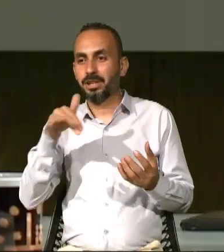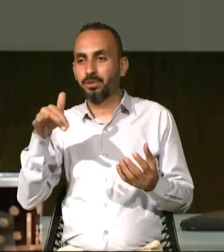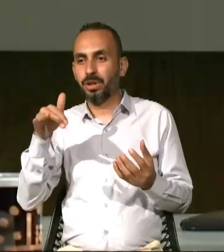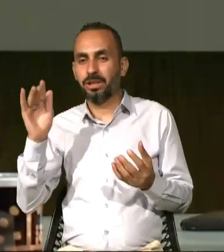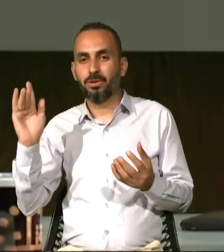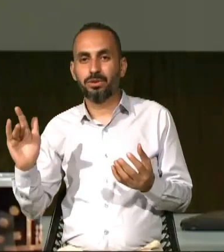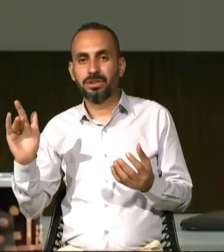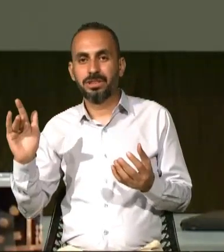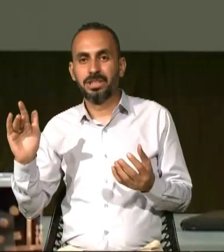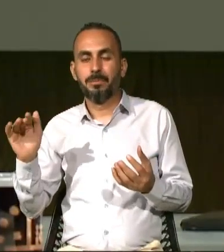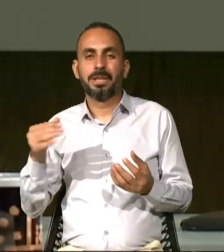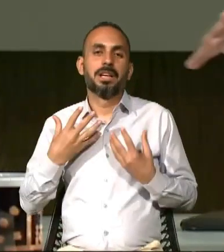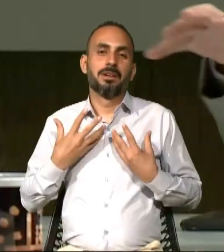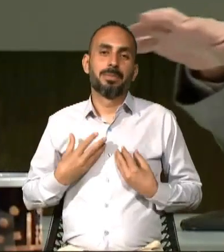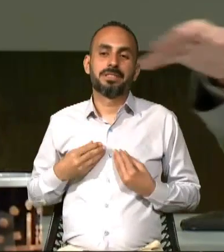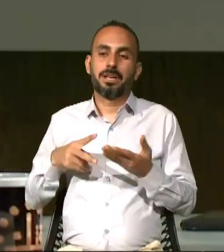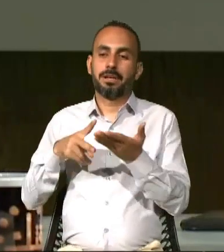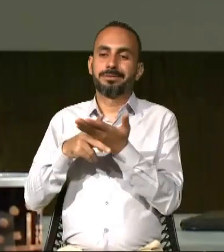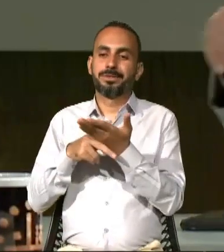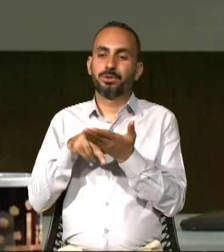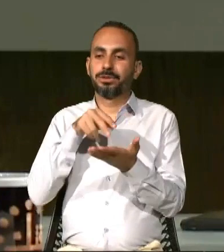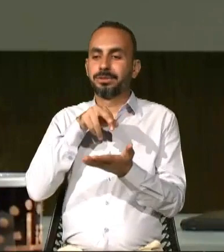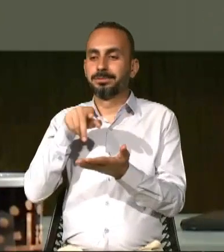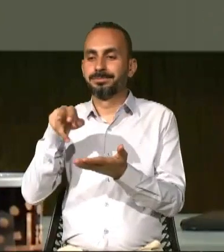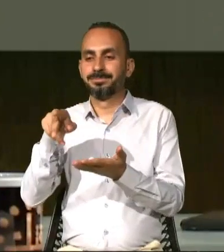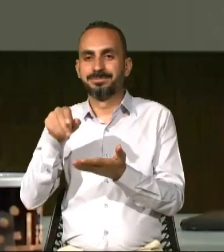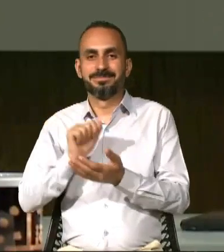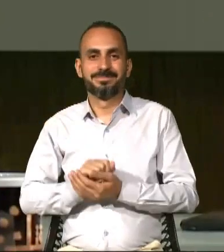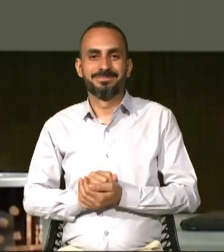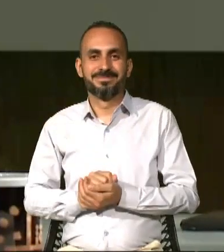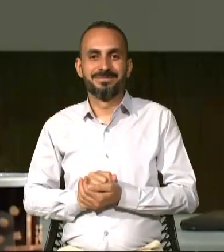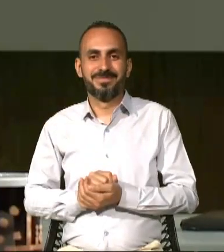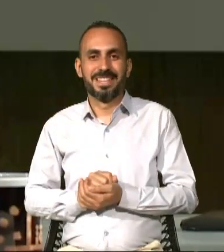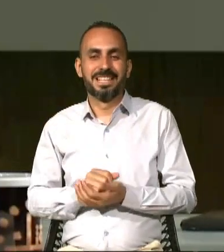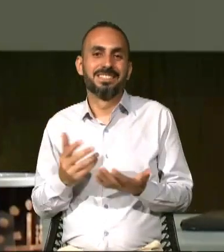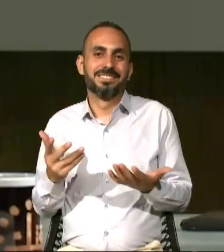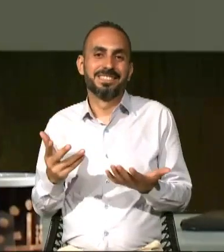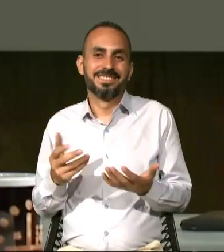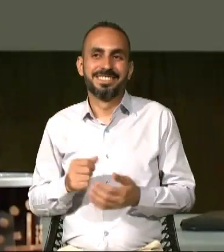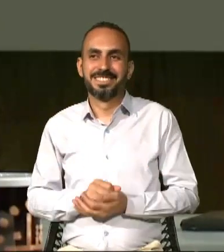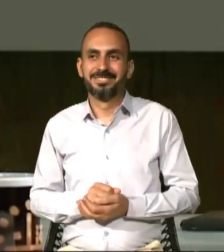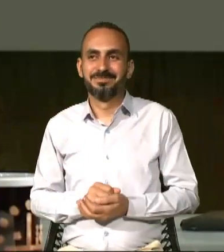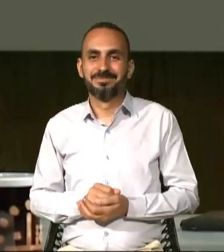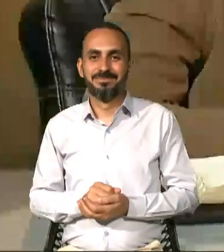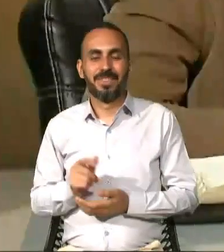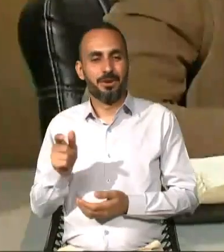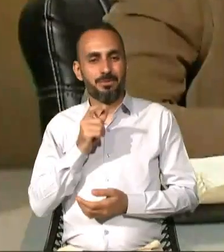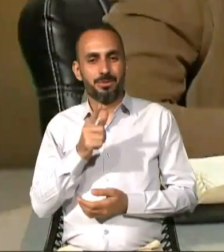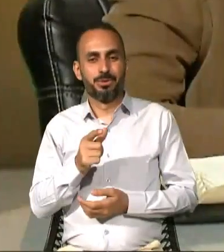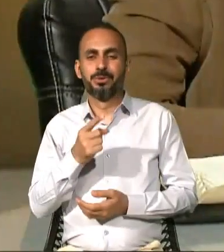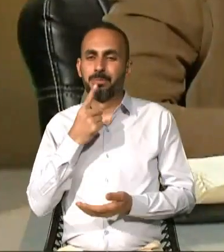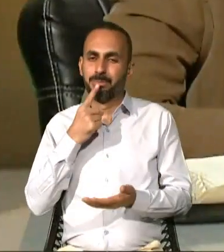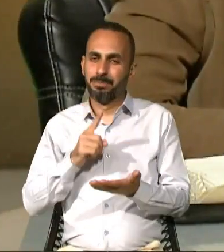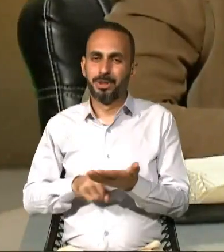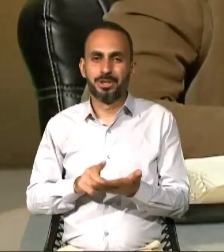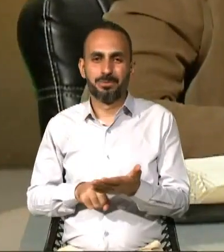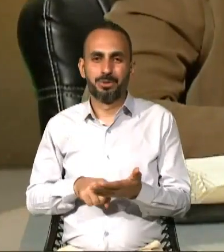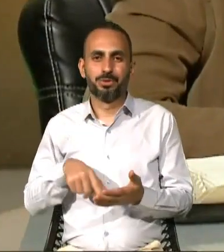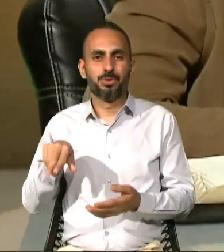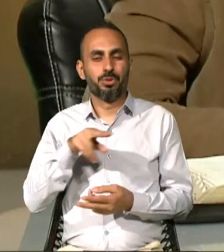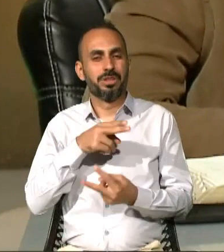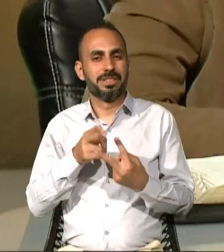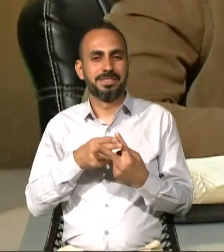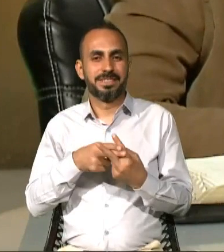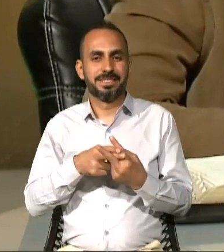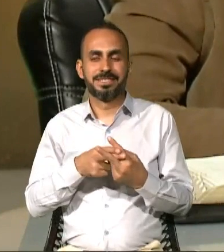في الصاله، فيعني عارف ما فيش حركه كتيره يعني. كتر خير الناس للامانه، يعني برضه علشان نبقى صادقين انه كتر